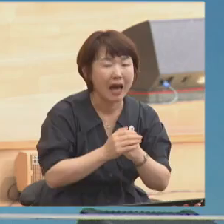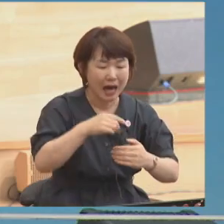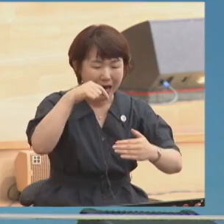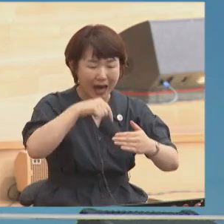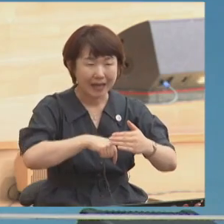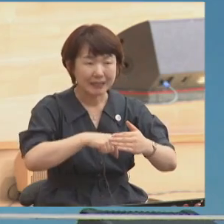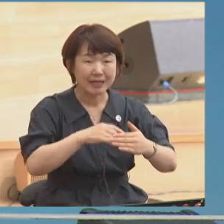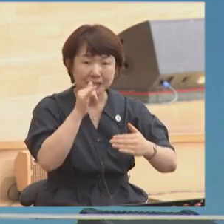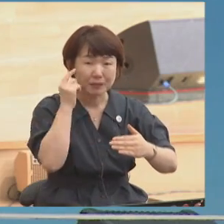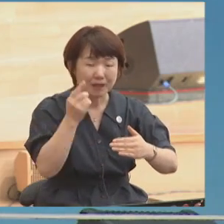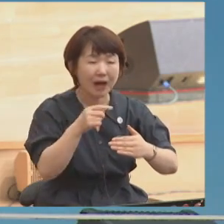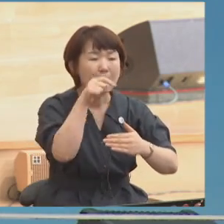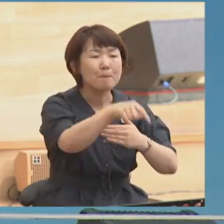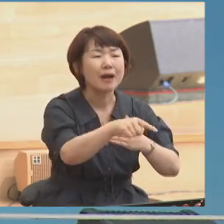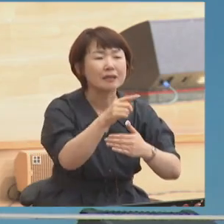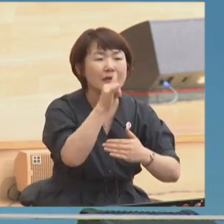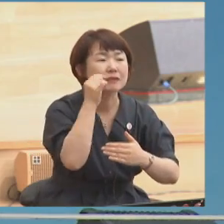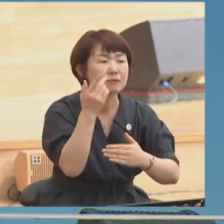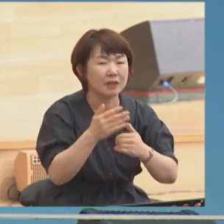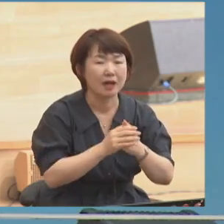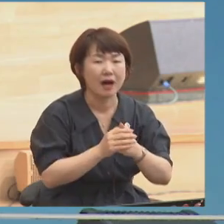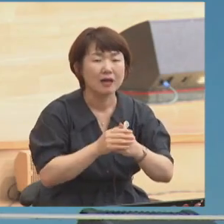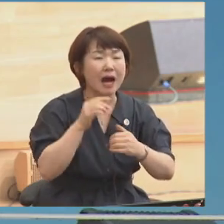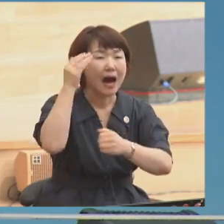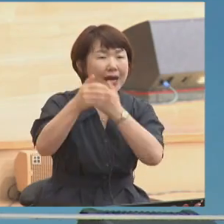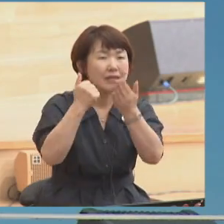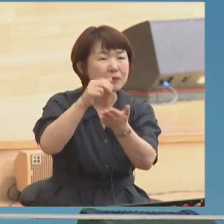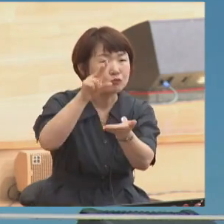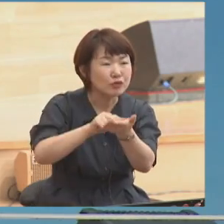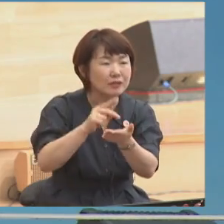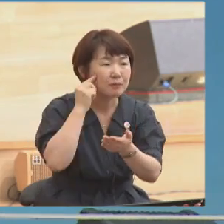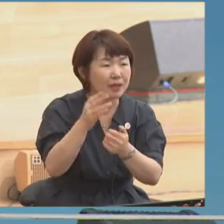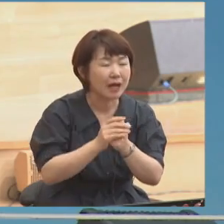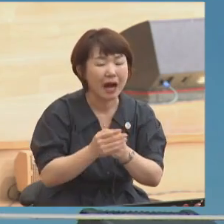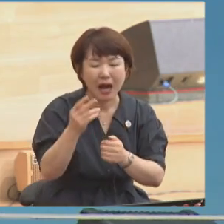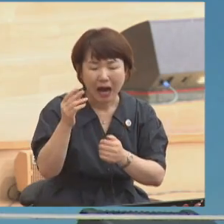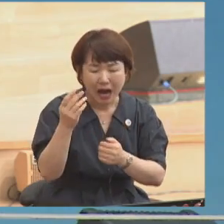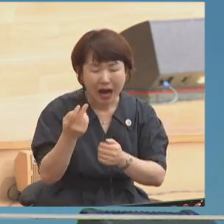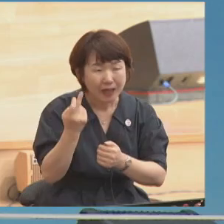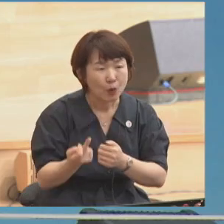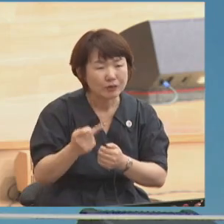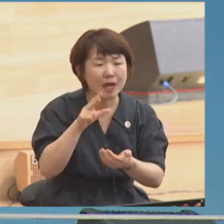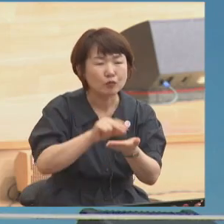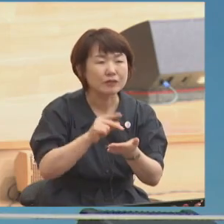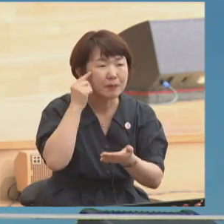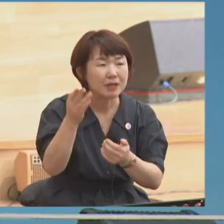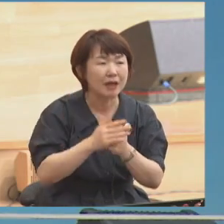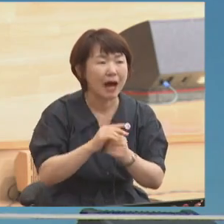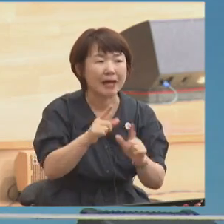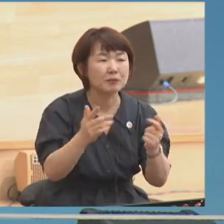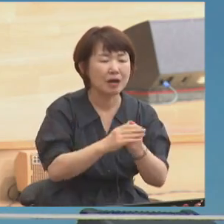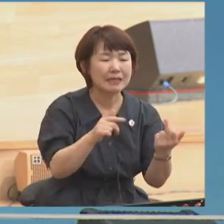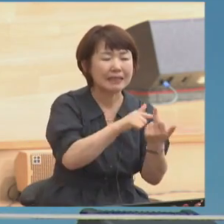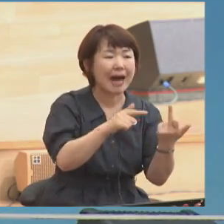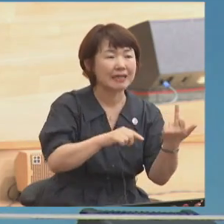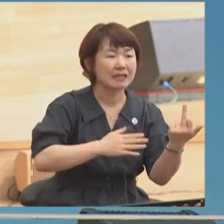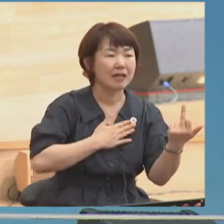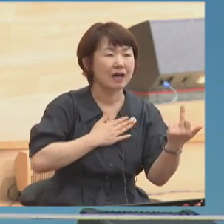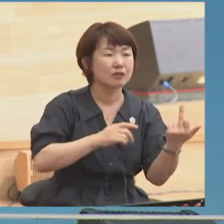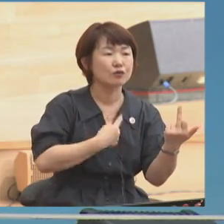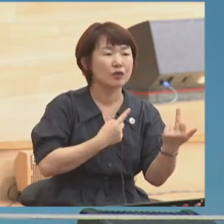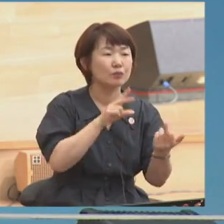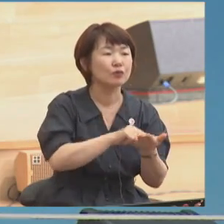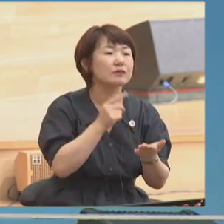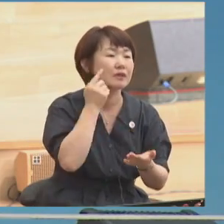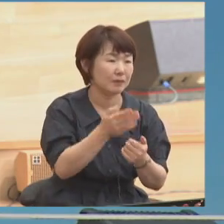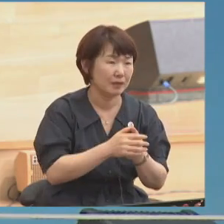겁니까? 가인 안에 있는 겁니까? 저 밖에 하나님께 문제가 있는 아벨이 하나님 꼬드겨가지고 그런 겁니까? 아니면 자기 자신에게 있는 것입니까?